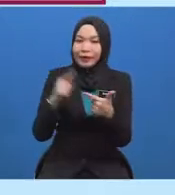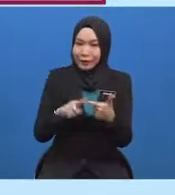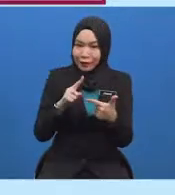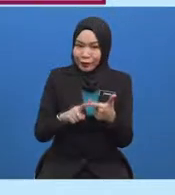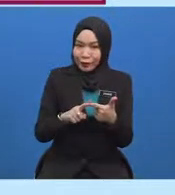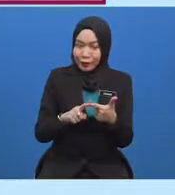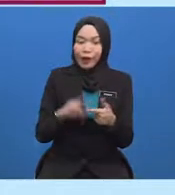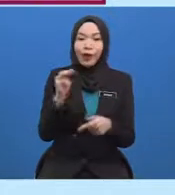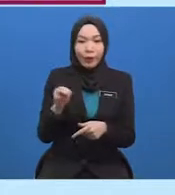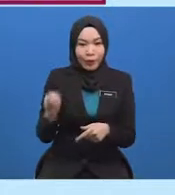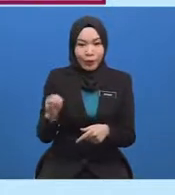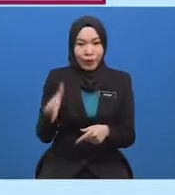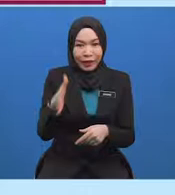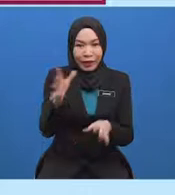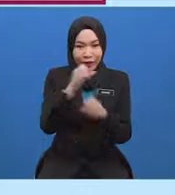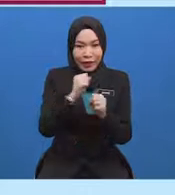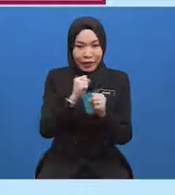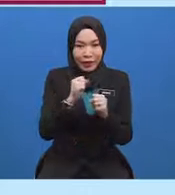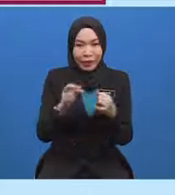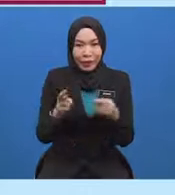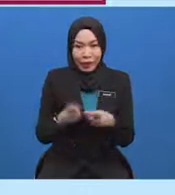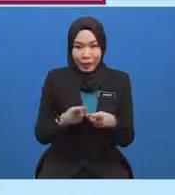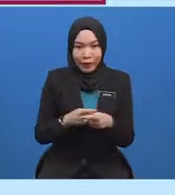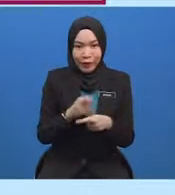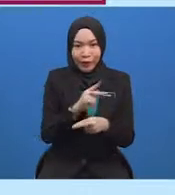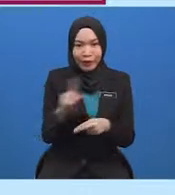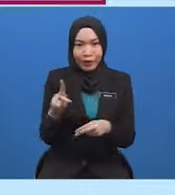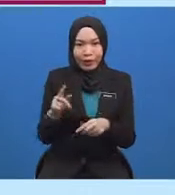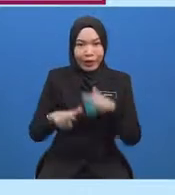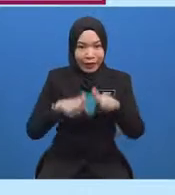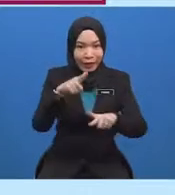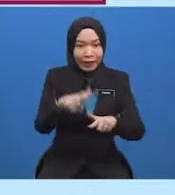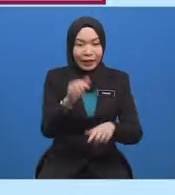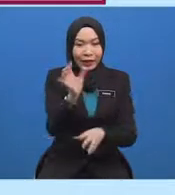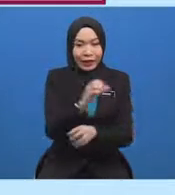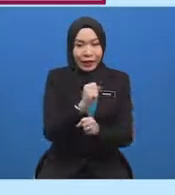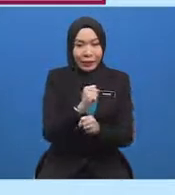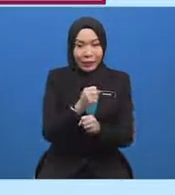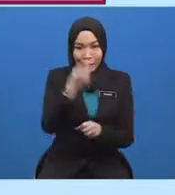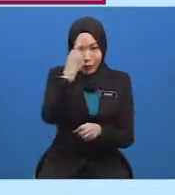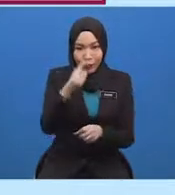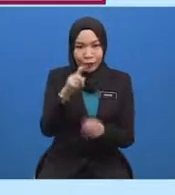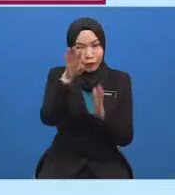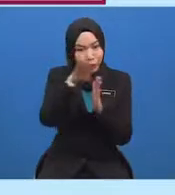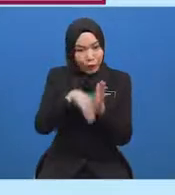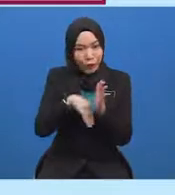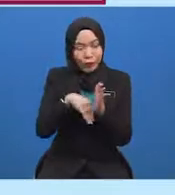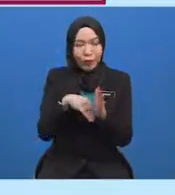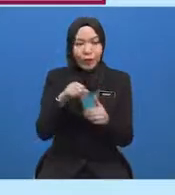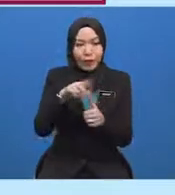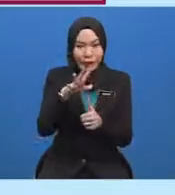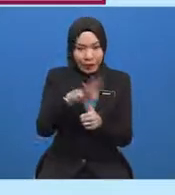dapat menguraikan langkah-langkah yang diambil untuk mengurangkan kesan gerakkan jisip